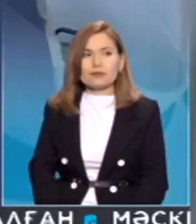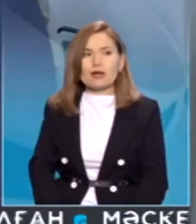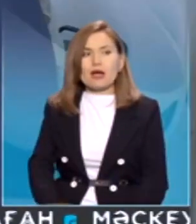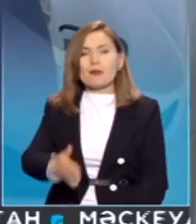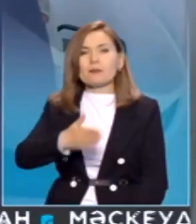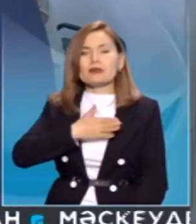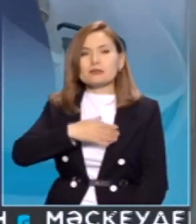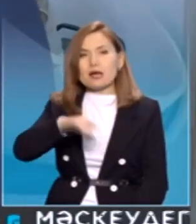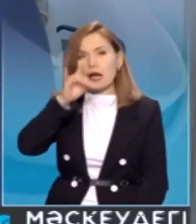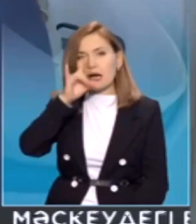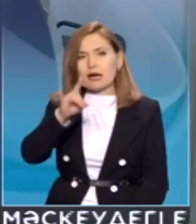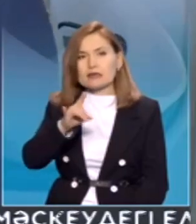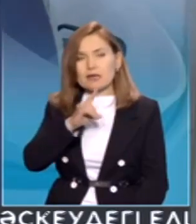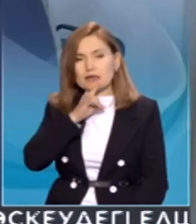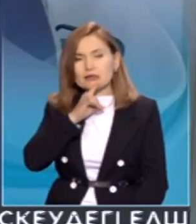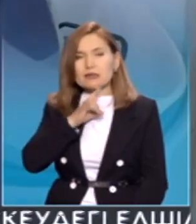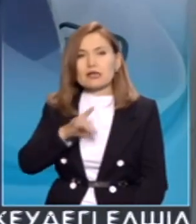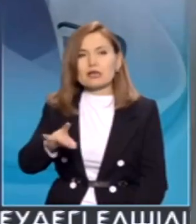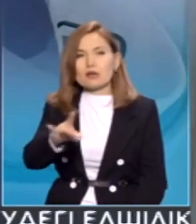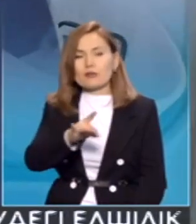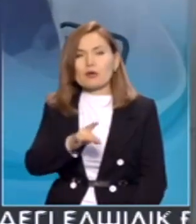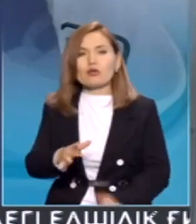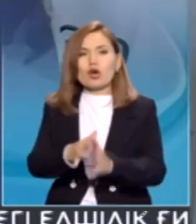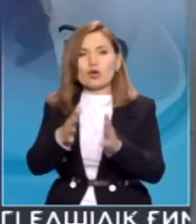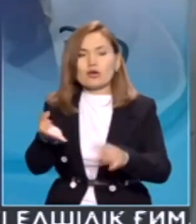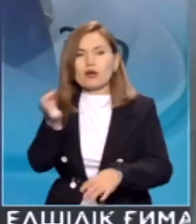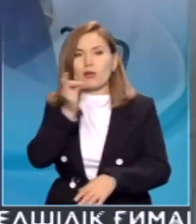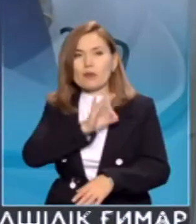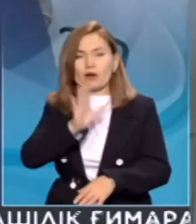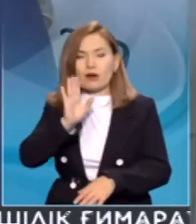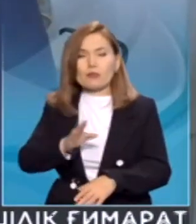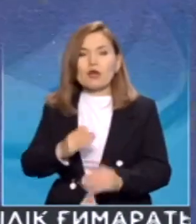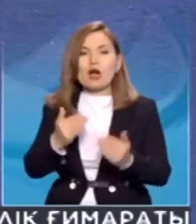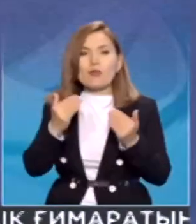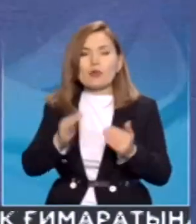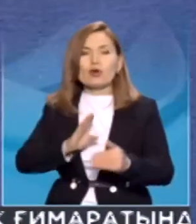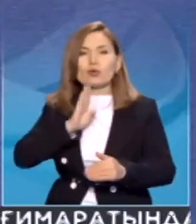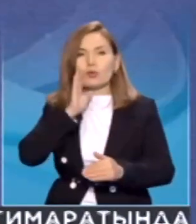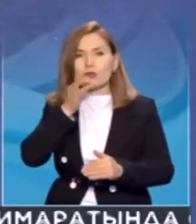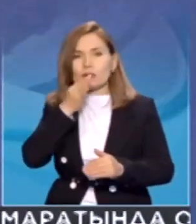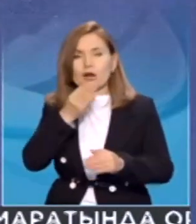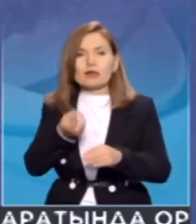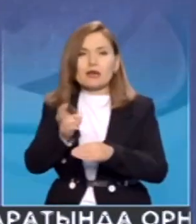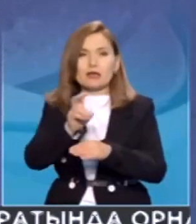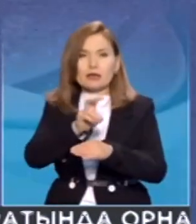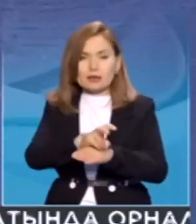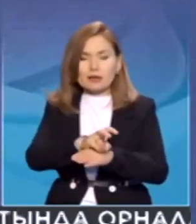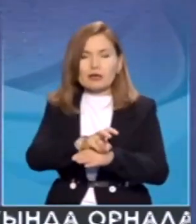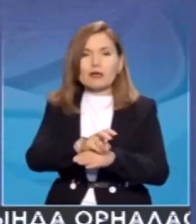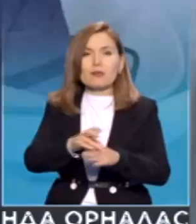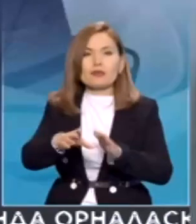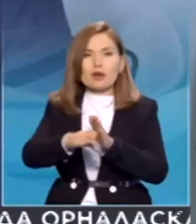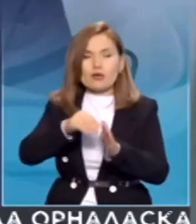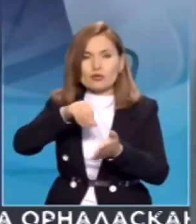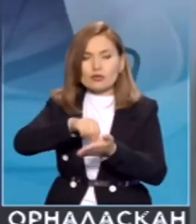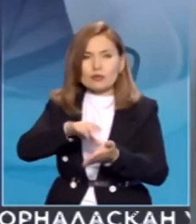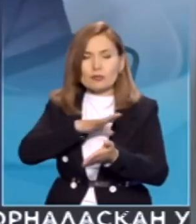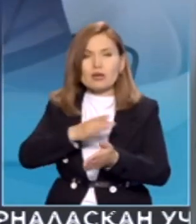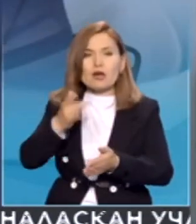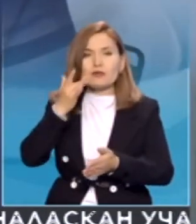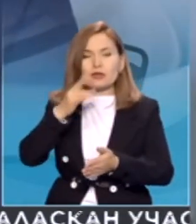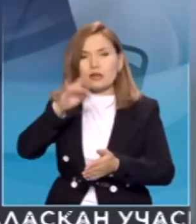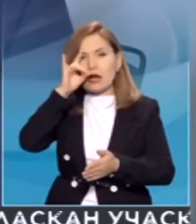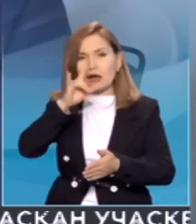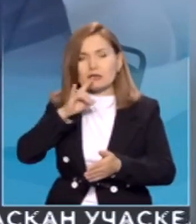Елімізге үлкен пайдасы болатын болғасын осы бүгін таңдауымызды жасап отырмыз. Еліміздің амандығын тілеймін. Әрқашан аспанымыз ашық